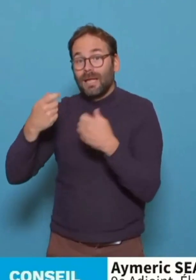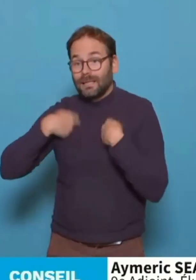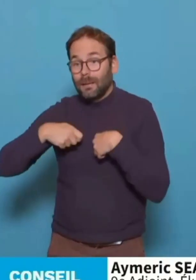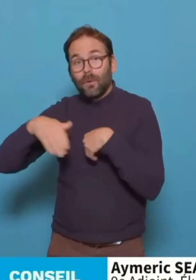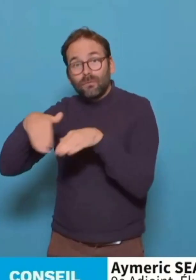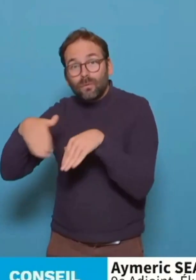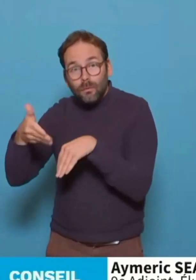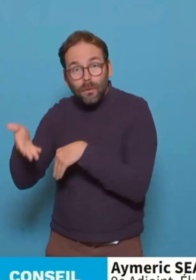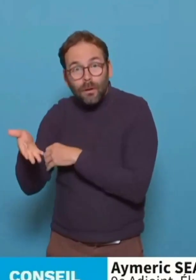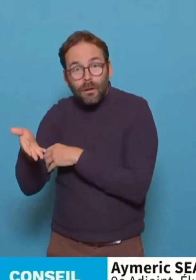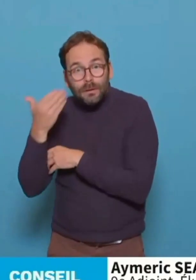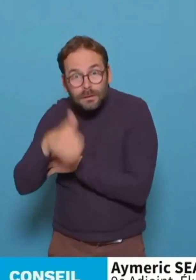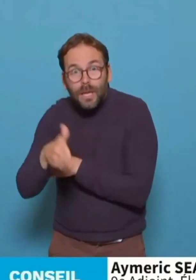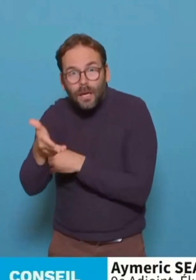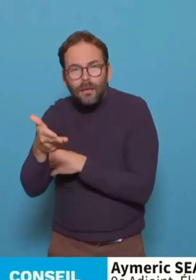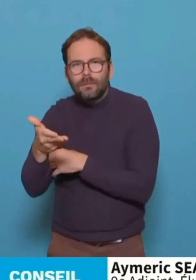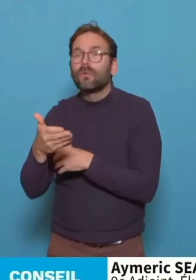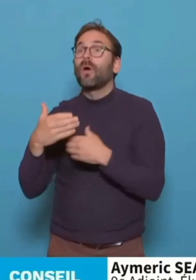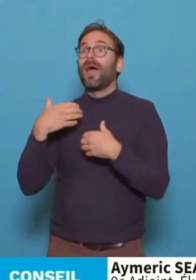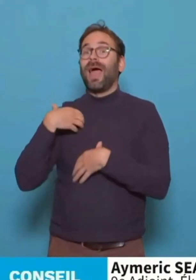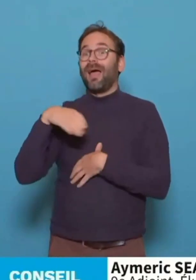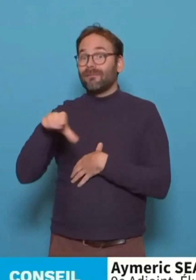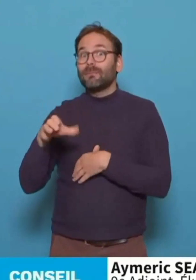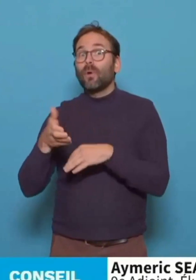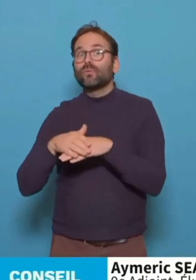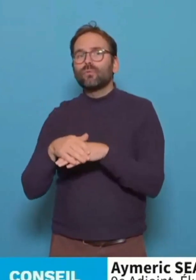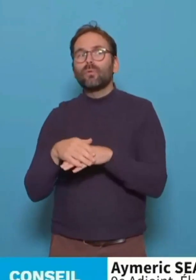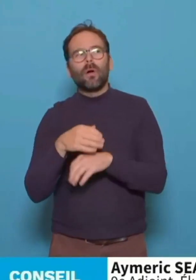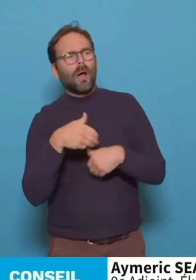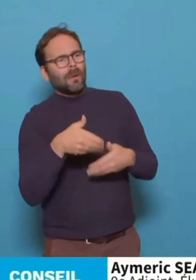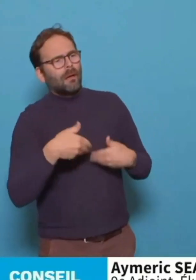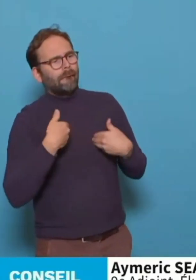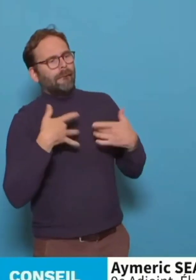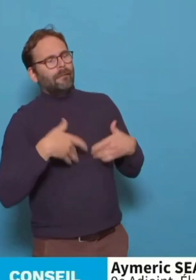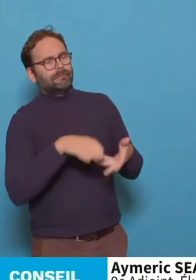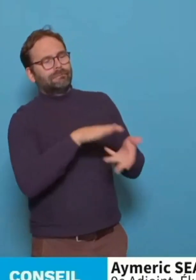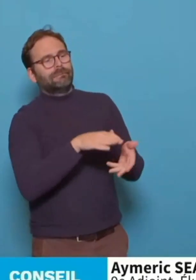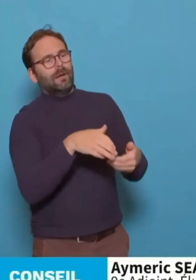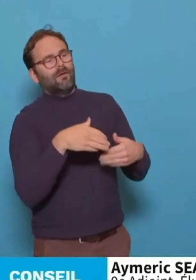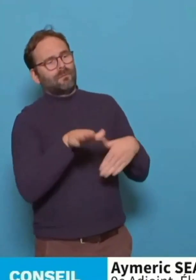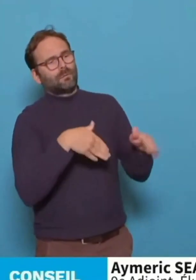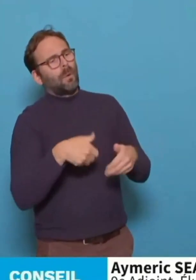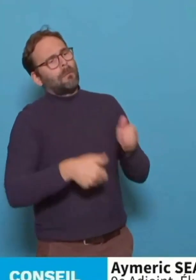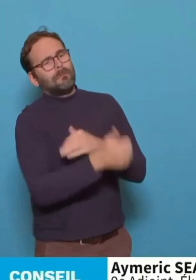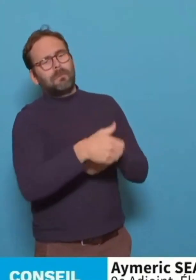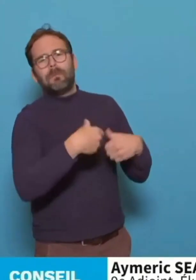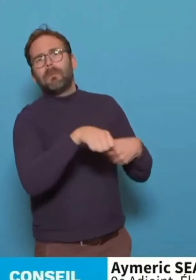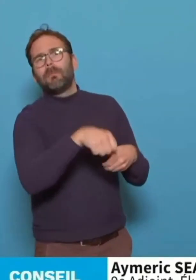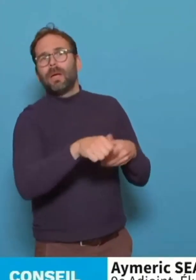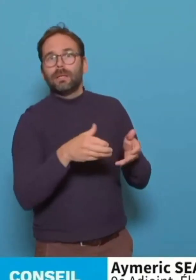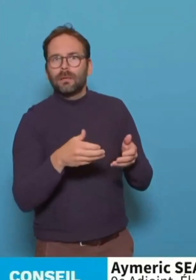du fonctionnement. Donc vous investissez et vous nous laissez payer le fonctionnement pour peu que vous vouliez bien